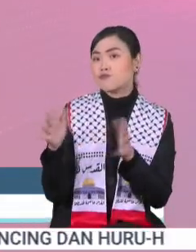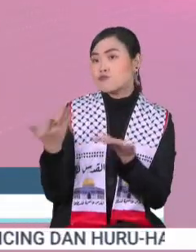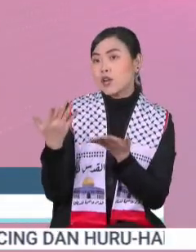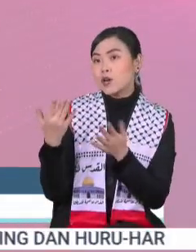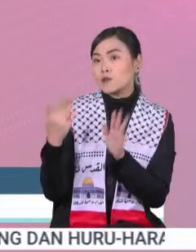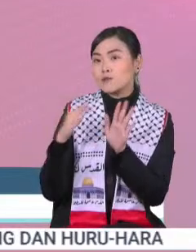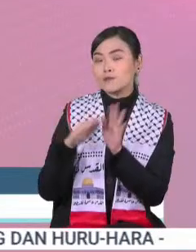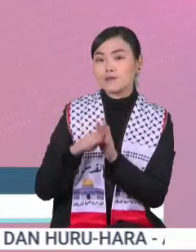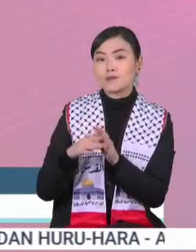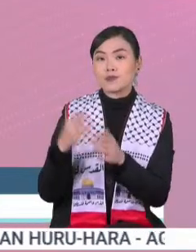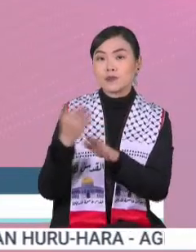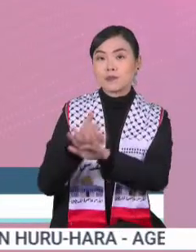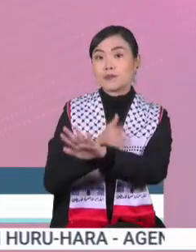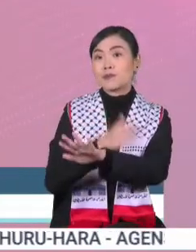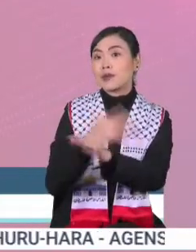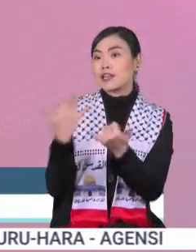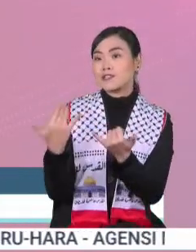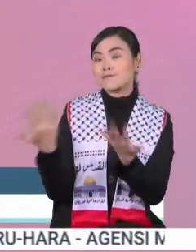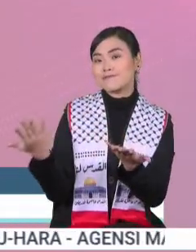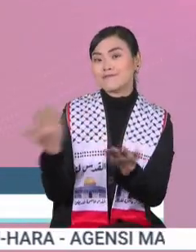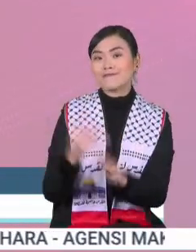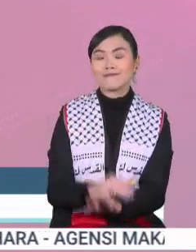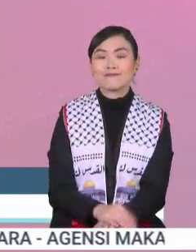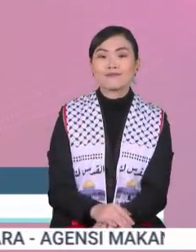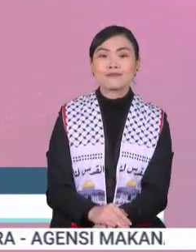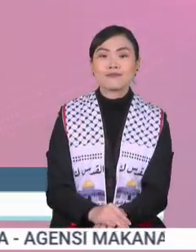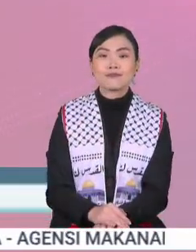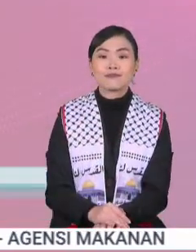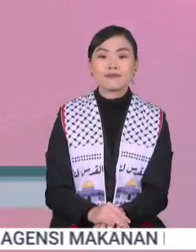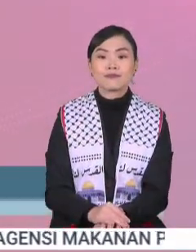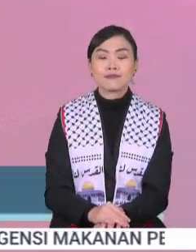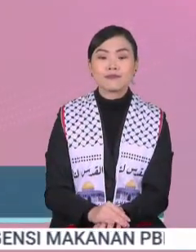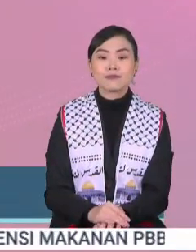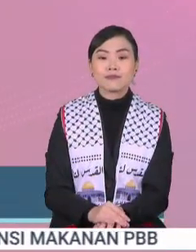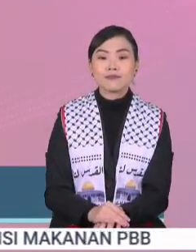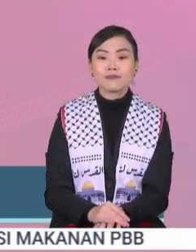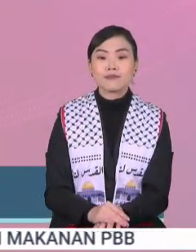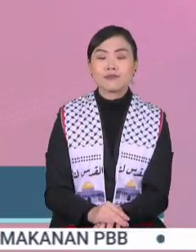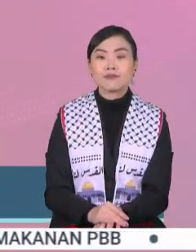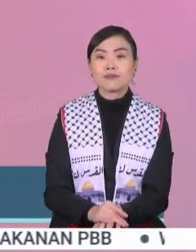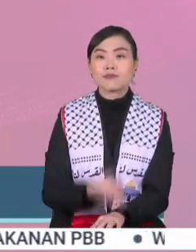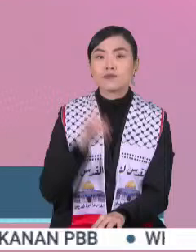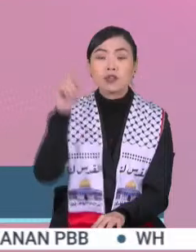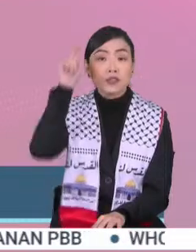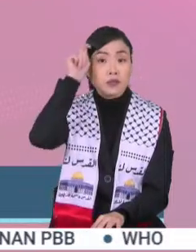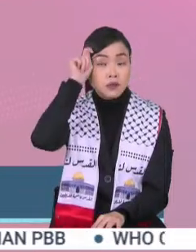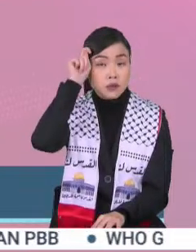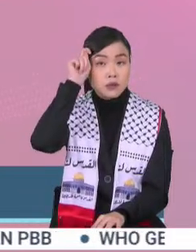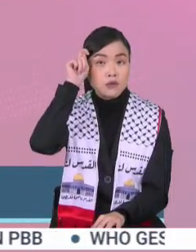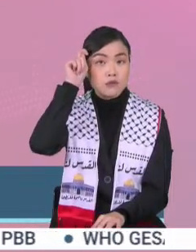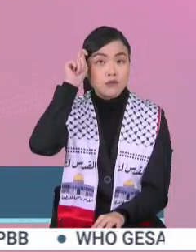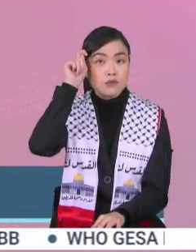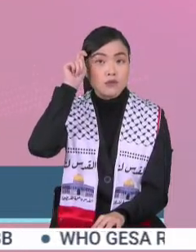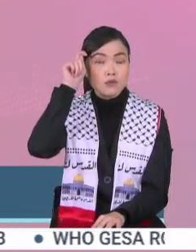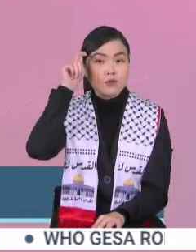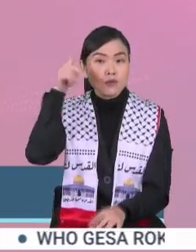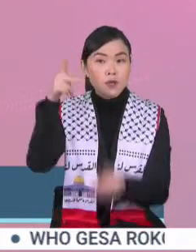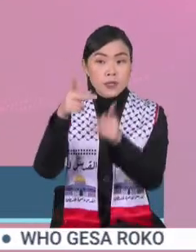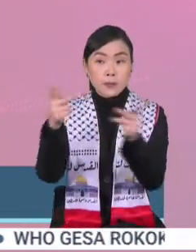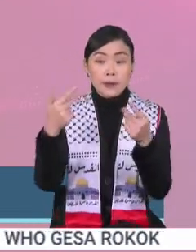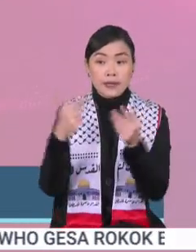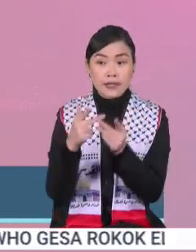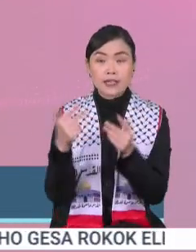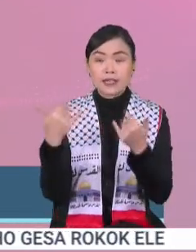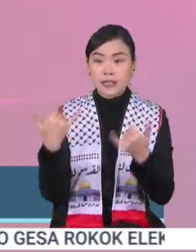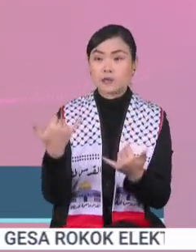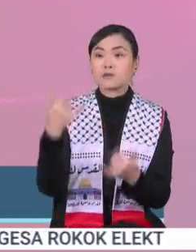dengan perkembangan di sana ya Sahi perkembangan di Terengganu ini Tepatnya saya berada di